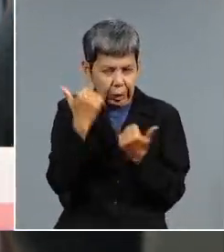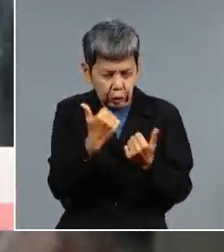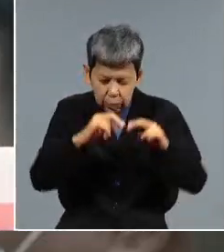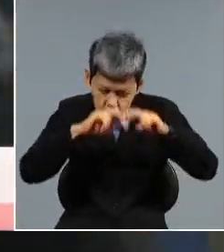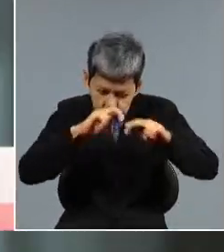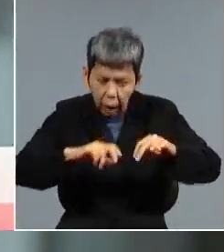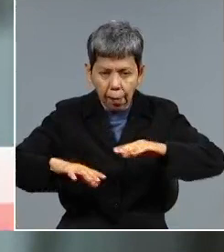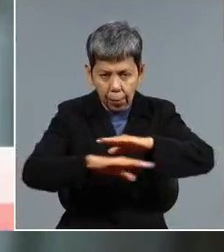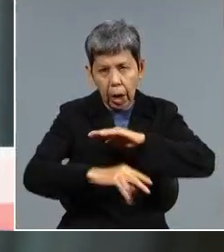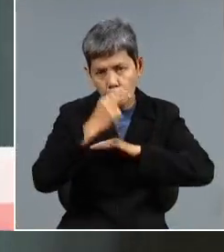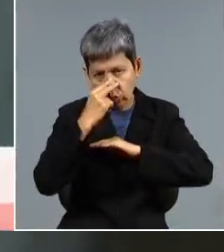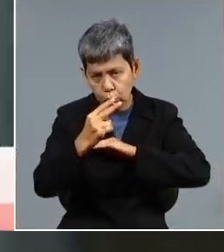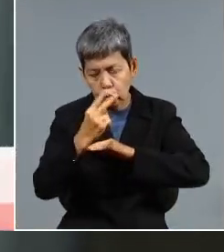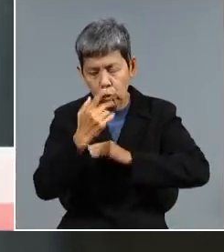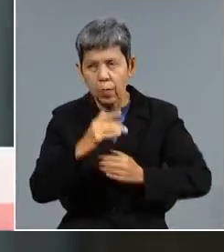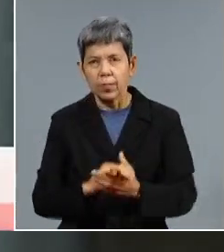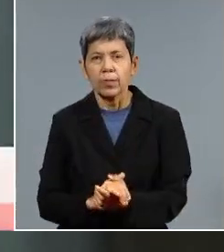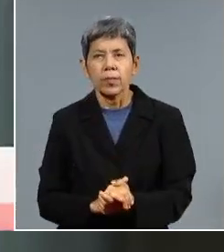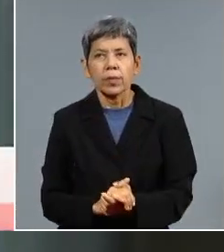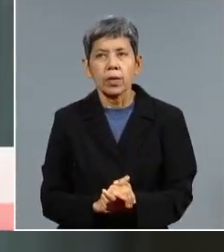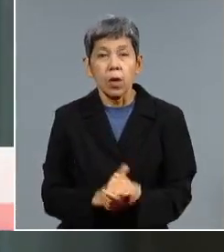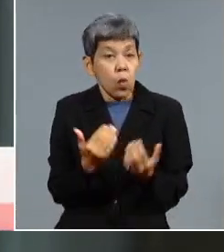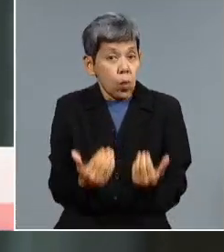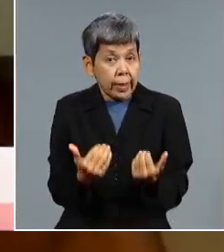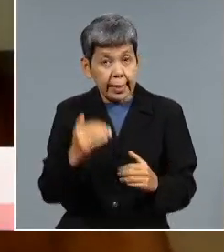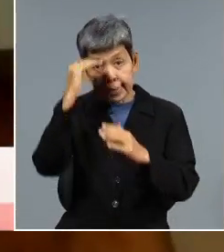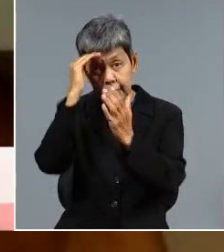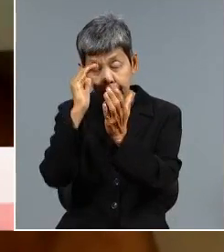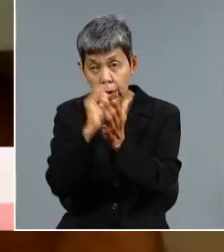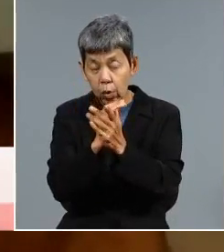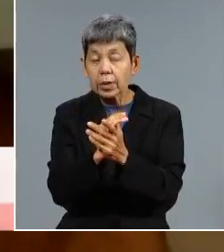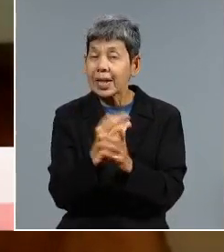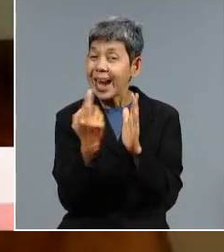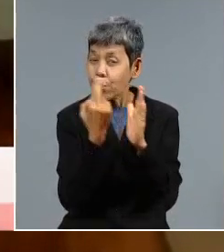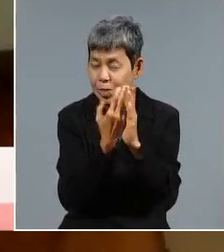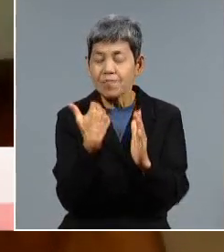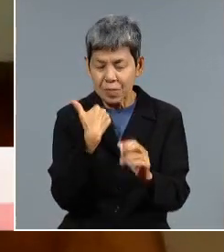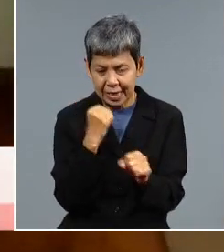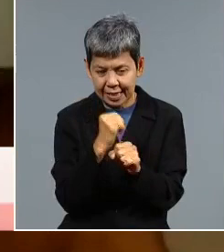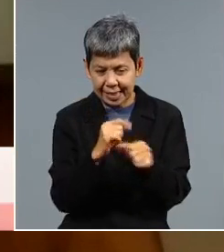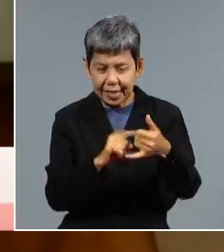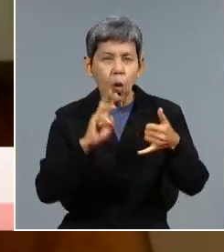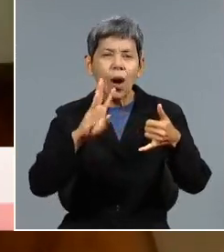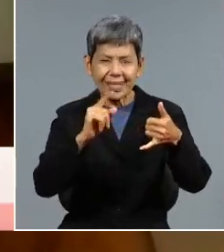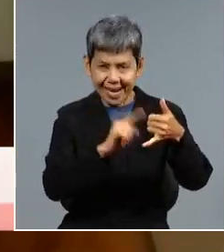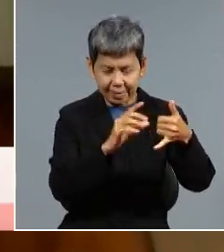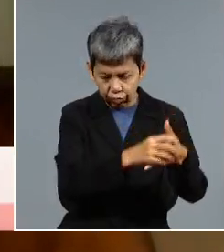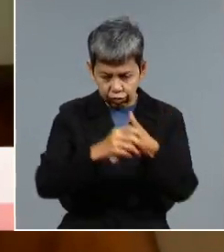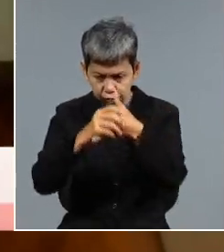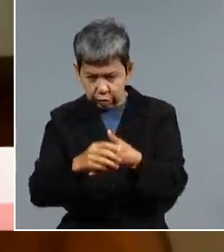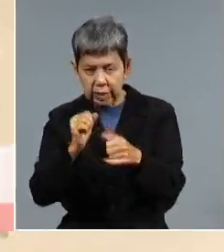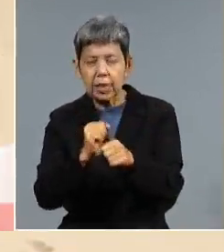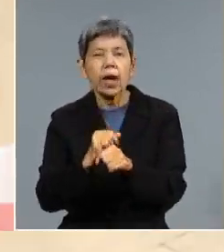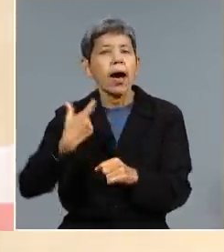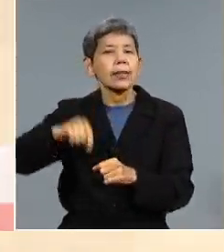การหาพยานหลักฐานเพิ่มเติมขณะที่วันนี้ครับตำรวจสภ.โพธารามครับได้มีการคุมตัวในวันชาติเนี่ยไปขอ